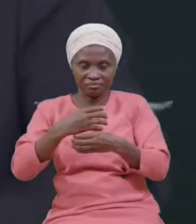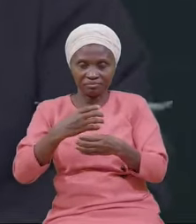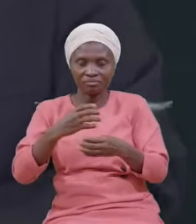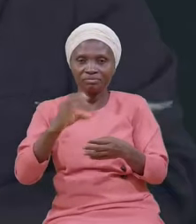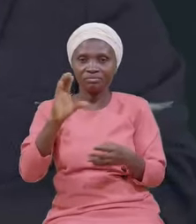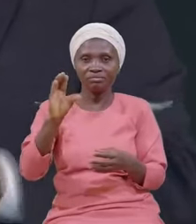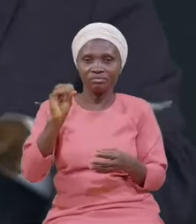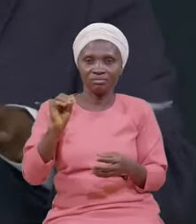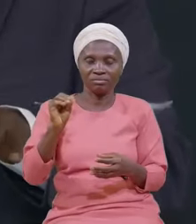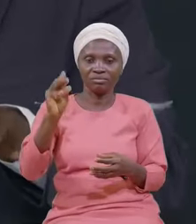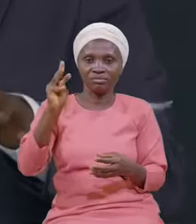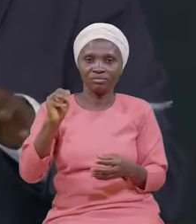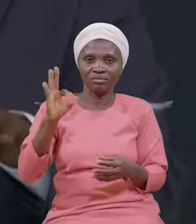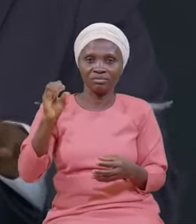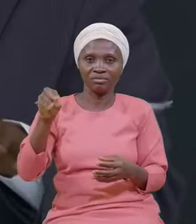de son Fils,